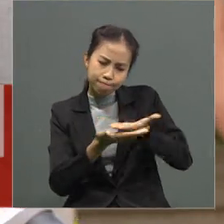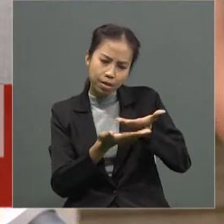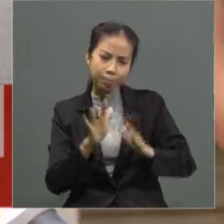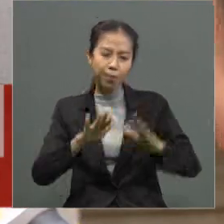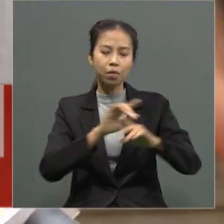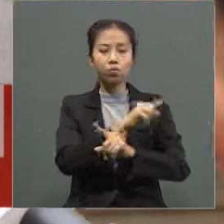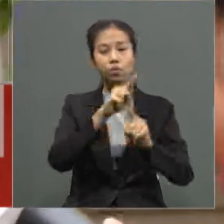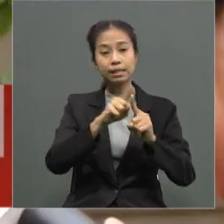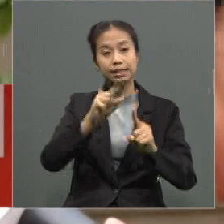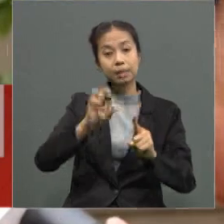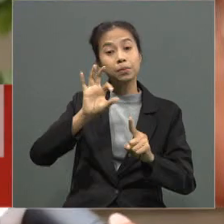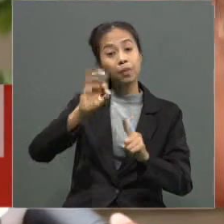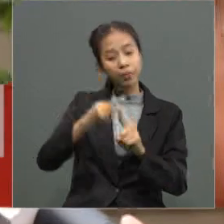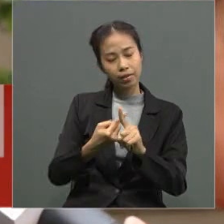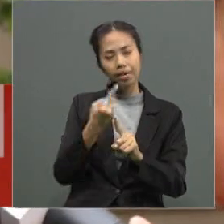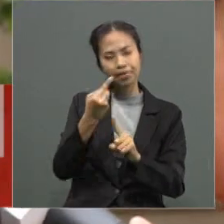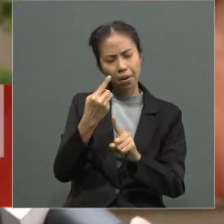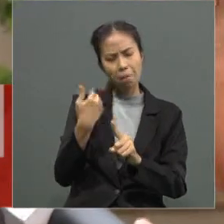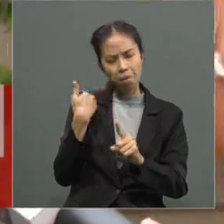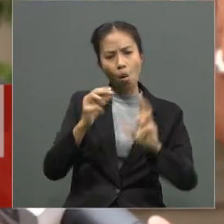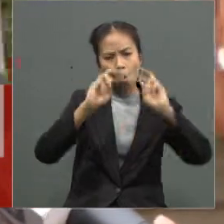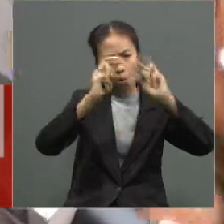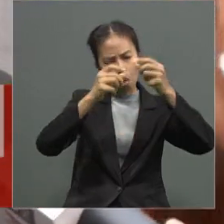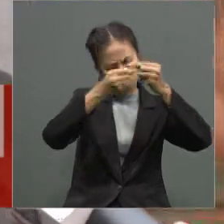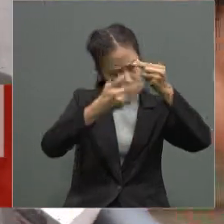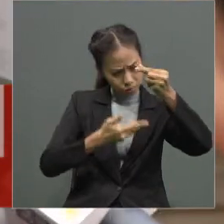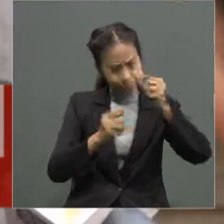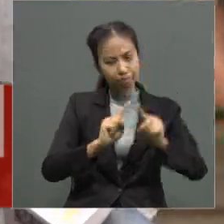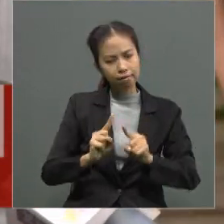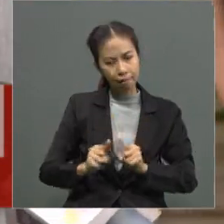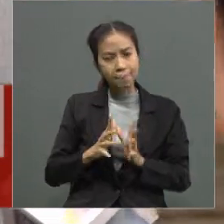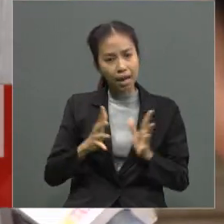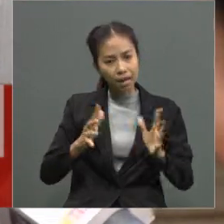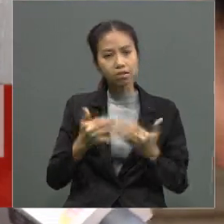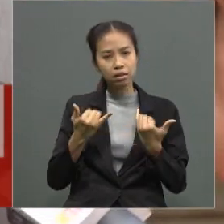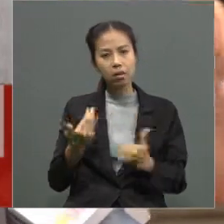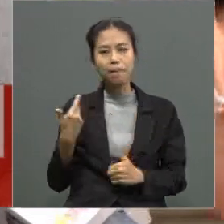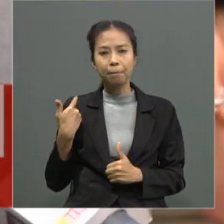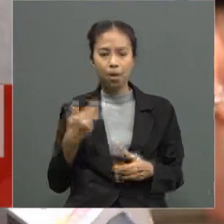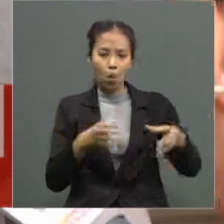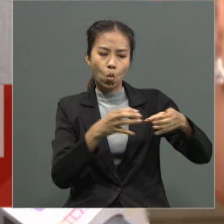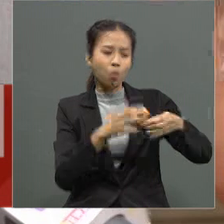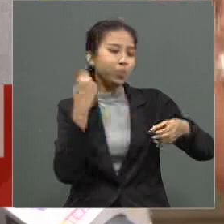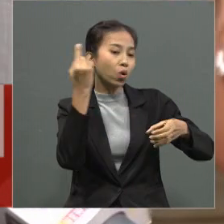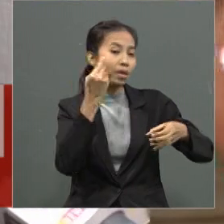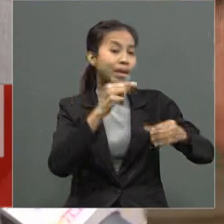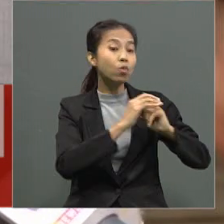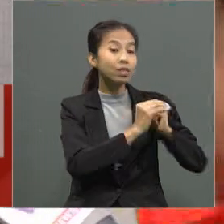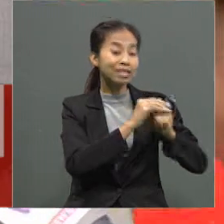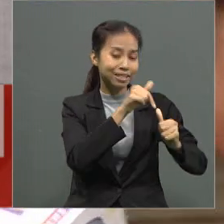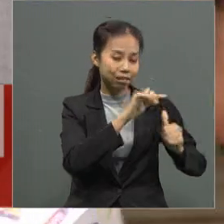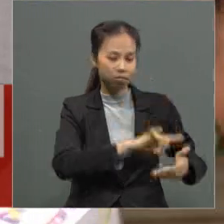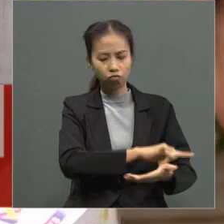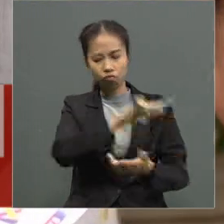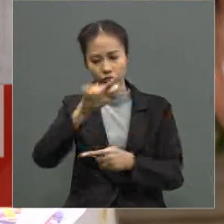ค่ะซึ่งก็มีหลายเรื่องที่จะจะต้องพูดคุยกันพร้อมยอมรับบอกว่าในขณะนี้ค่ะมีนักท่องเที่ยวจีนเนี่ยเดินทางเข้ามาท่องเที่ยวในบ้านเรา